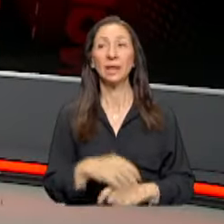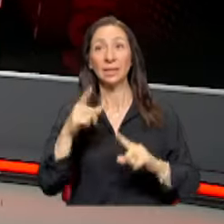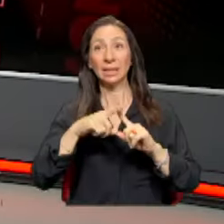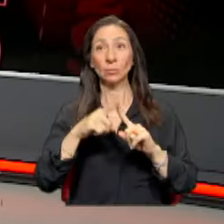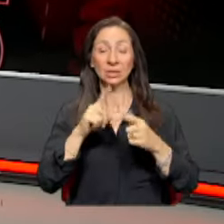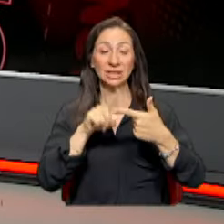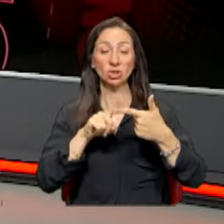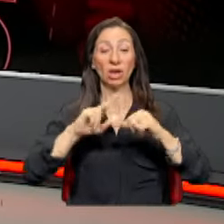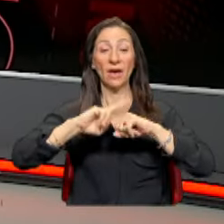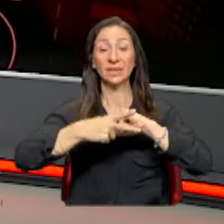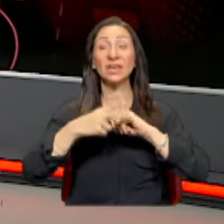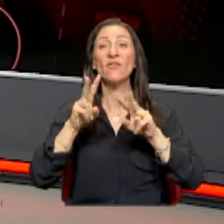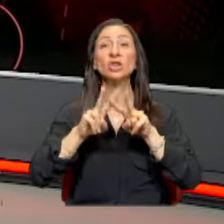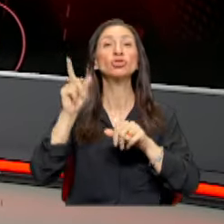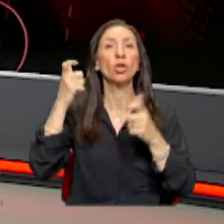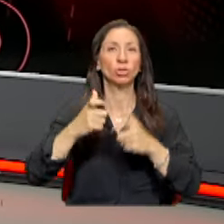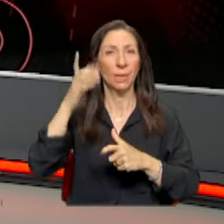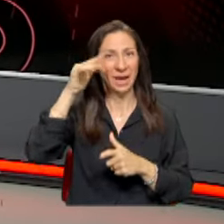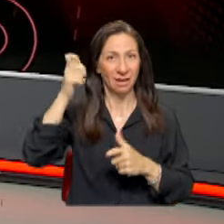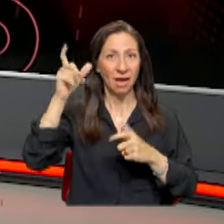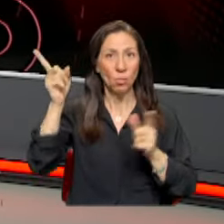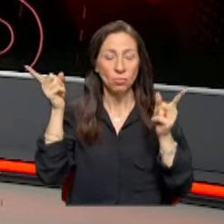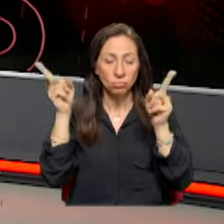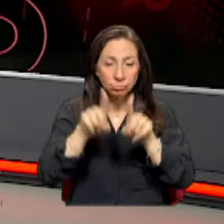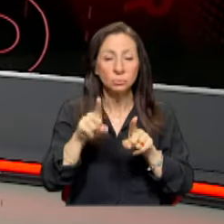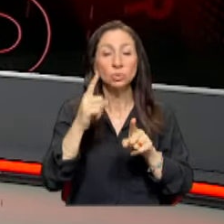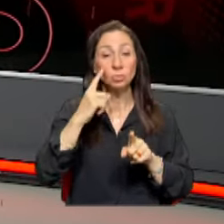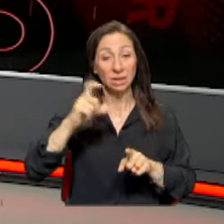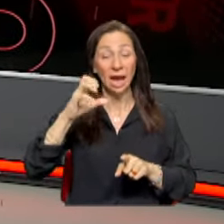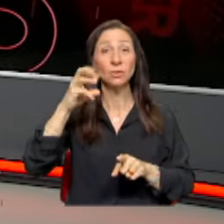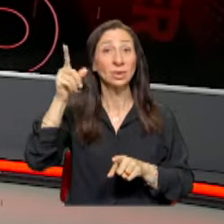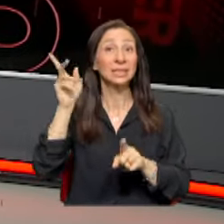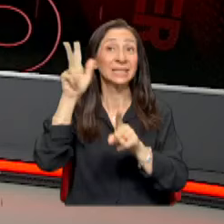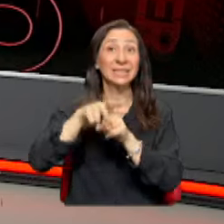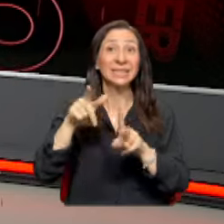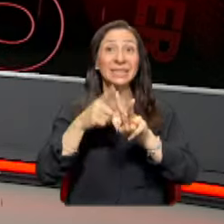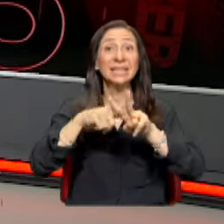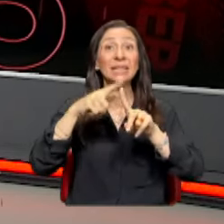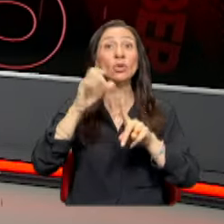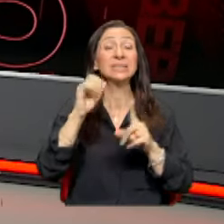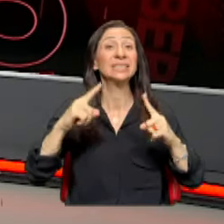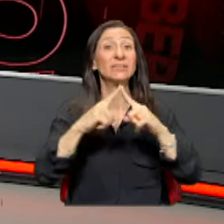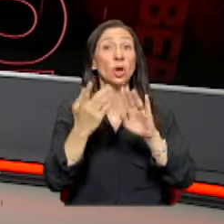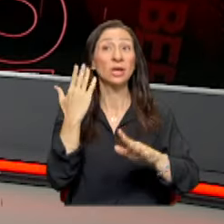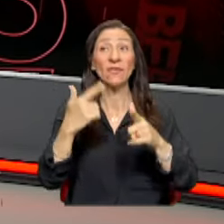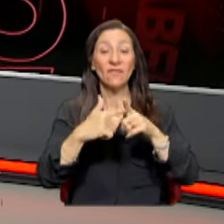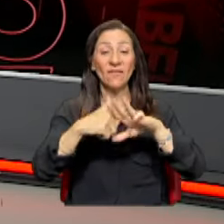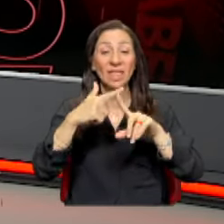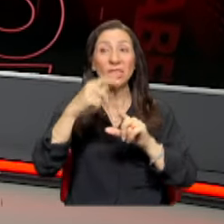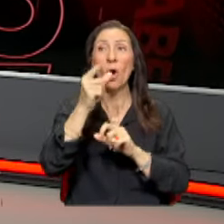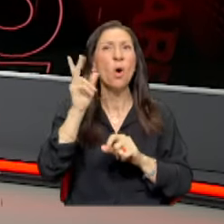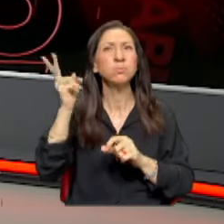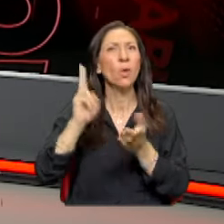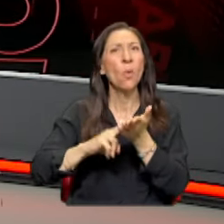Temmuzun 2 haftasında washington'da toplanacak ve Cumhurbaşkanı Erdoğan'ın da katılacağı Nato zirvesi öncesinde fethullahçı telör